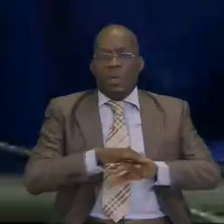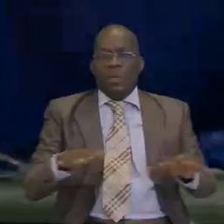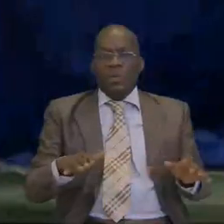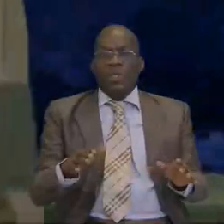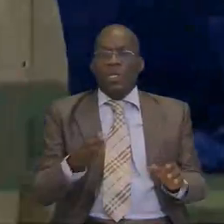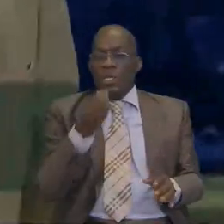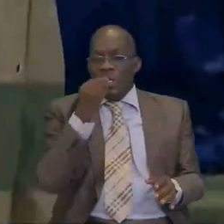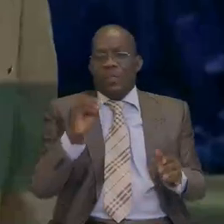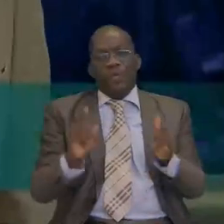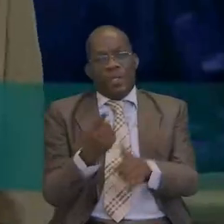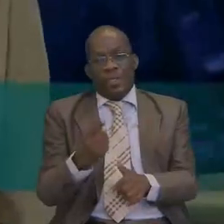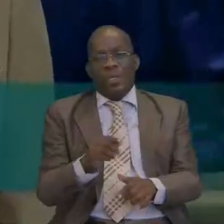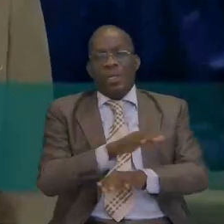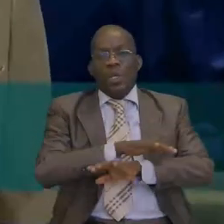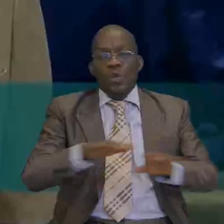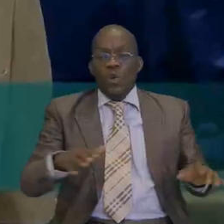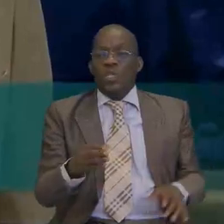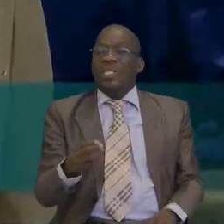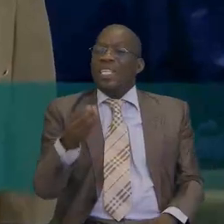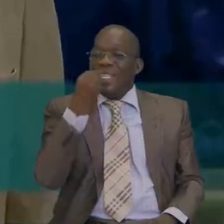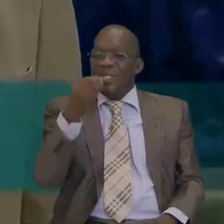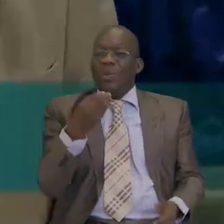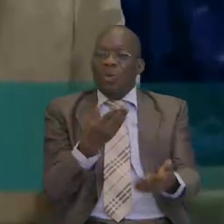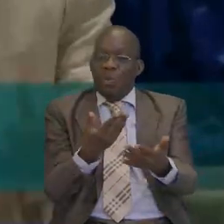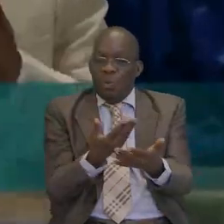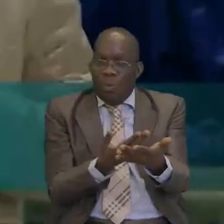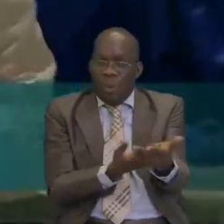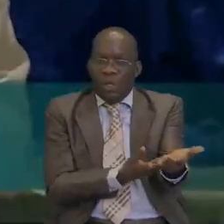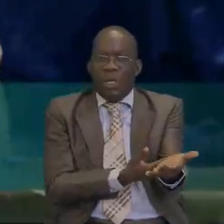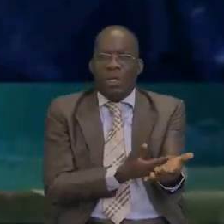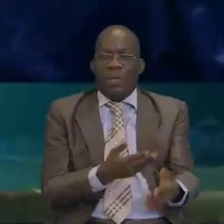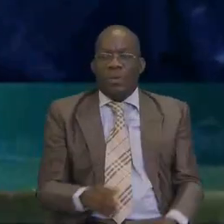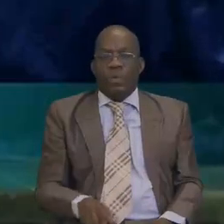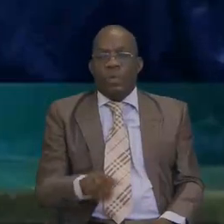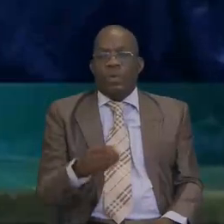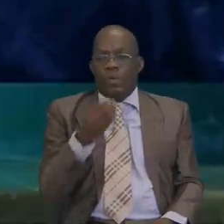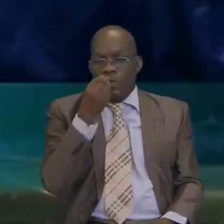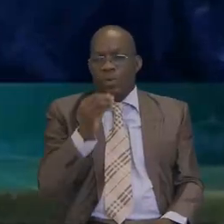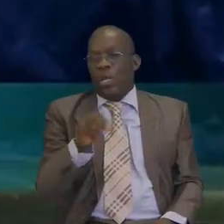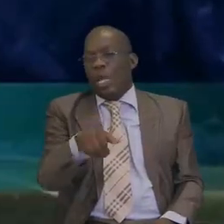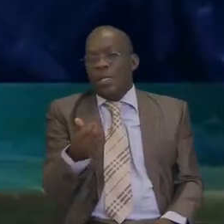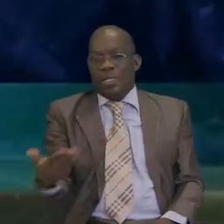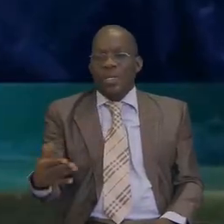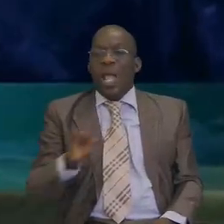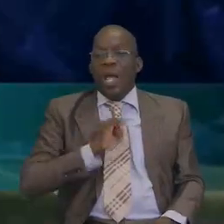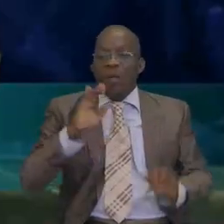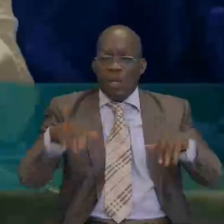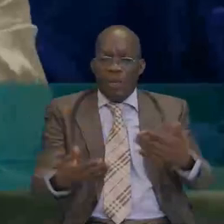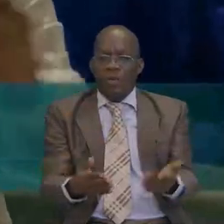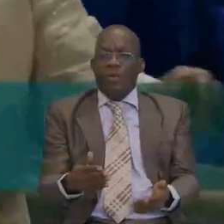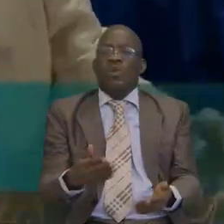le petit déjeuner, ne mange rien. Je te donnerai le repas, le petit